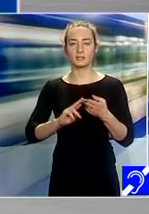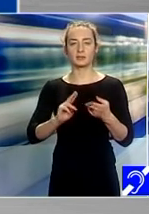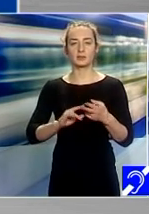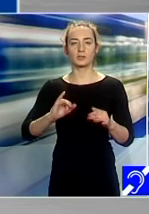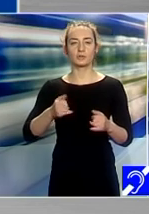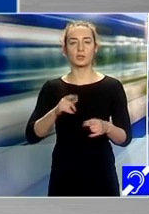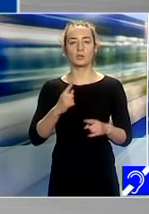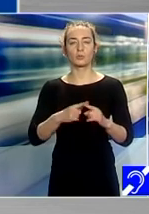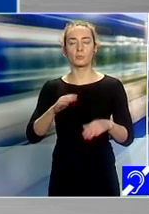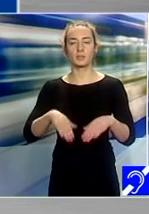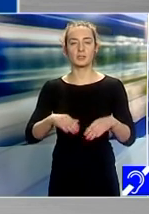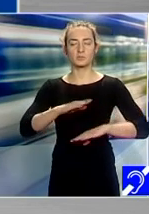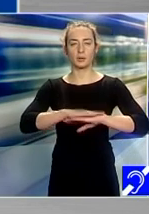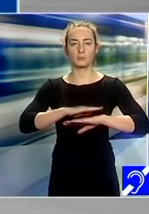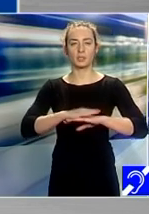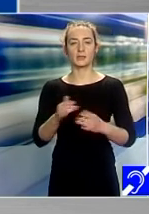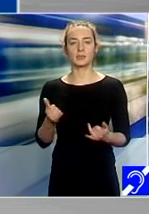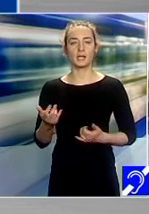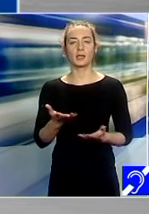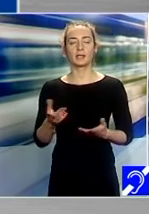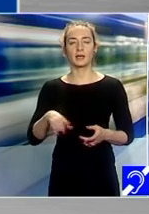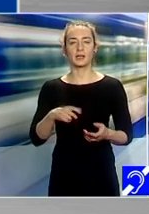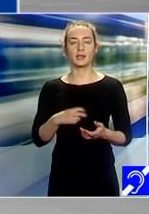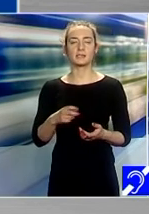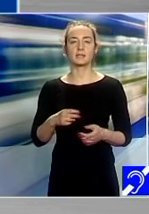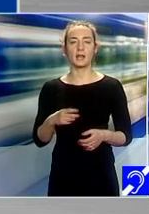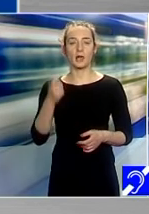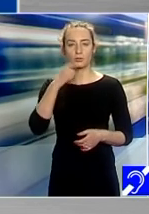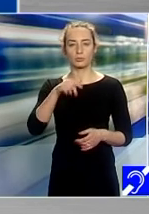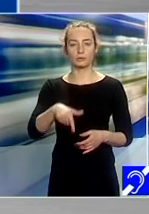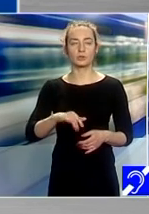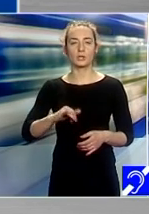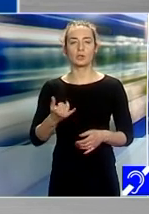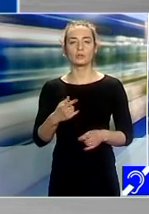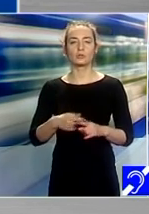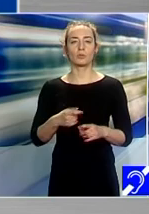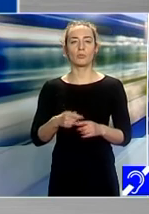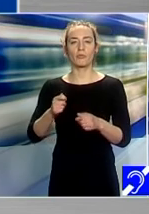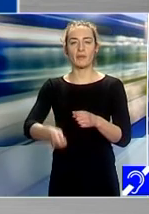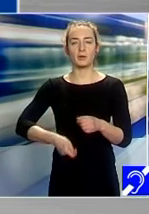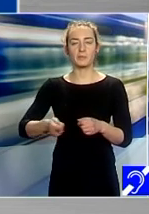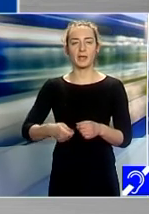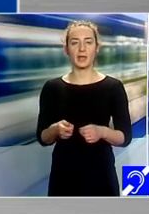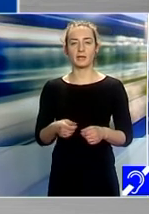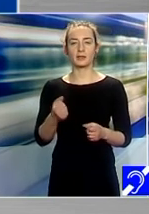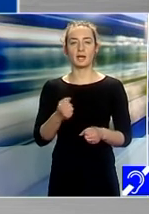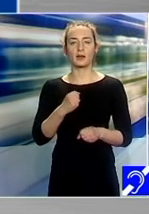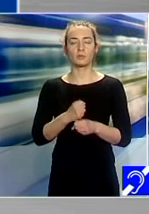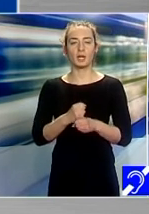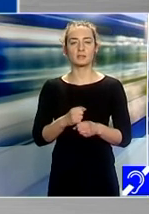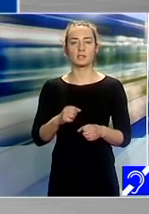întâlniri și cu ministrul educației care este prezent la Cluj. De asemenea, se întâlnește și cu fermierii cooperativei Lunca Someșului